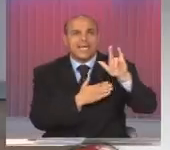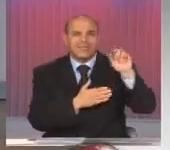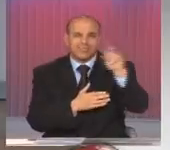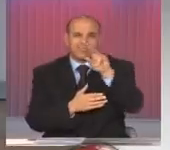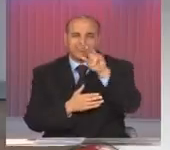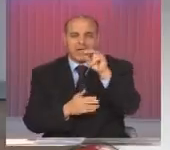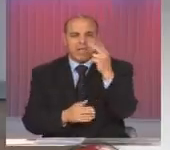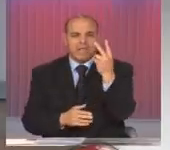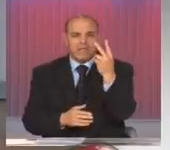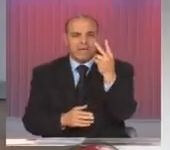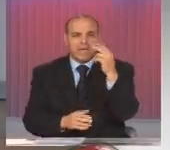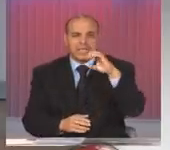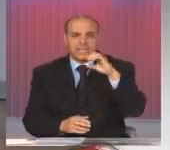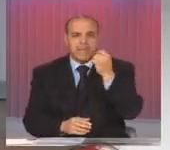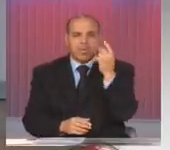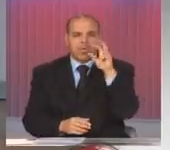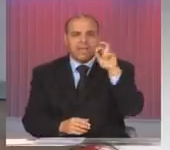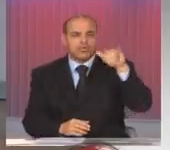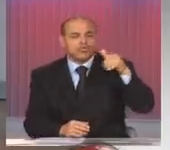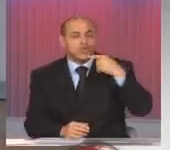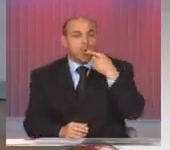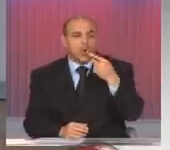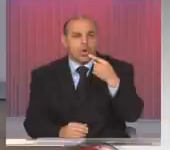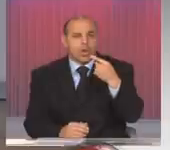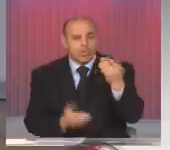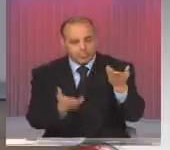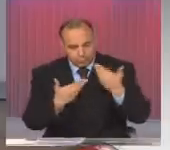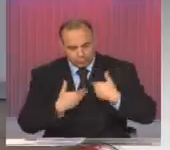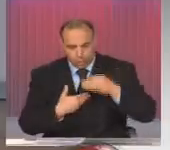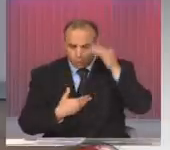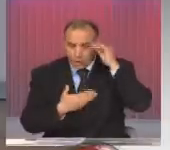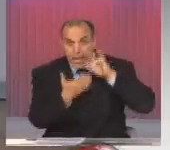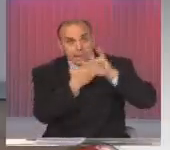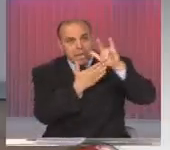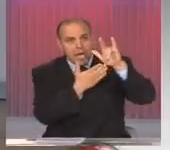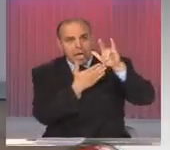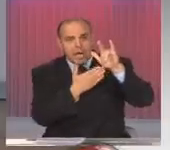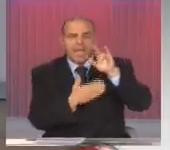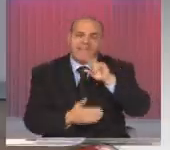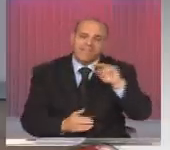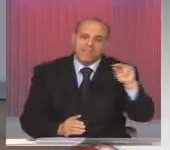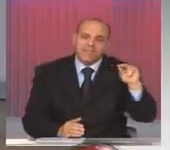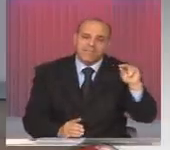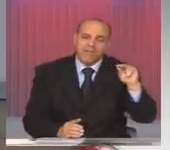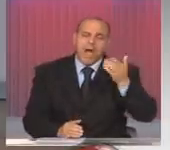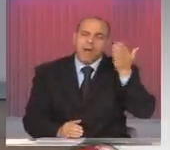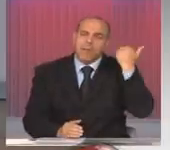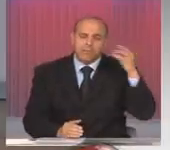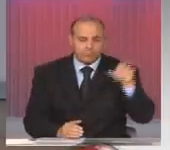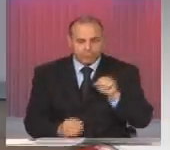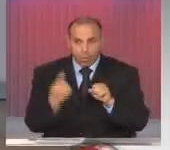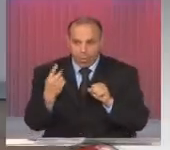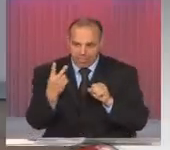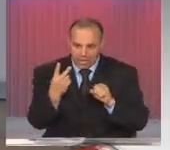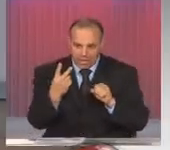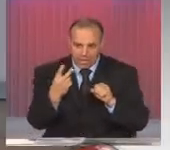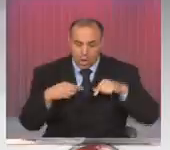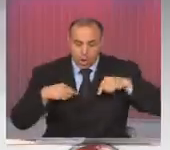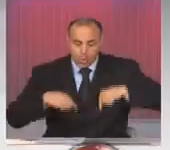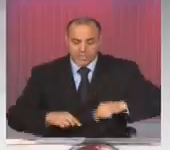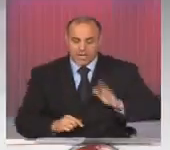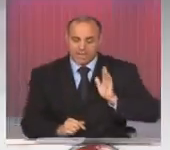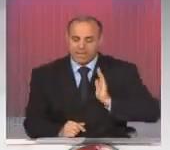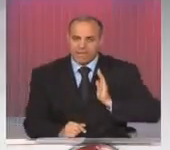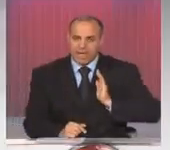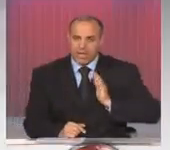ثانية من نوع C-130G بعد أن تسلمت طائرة أولى من نفس الصنف في وقت سابق. وقال وزير الدفاع الوطني